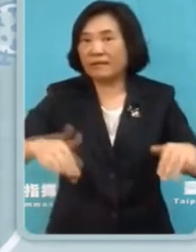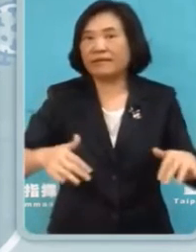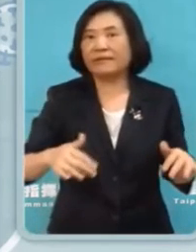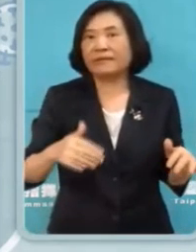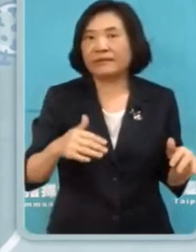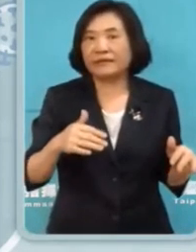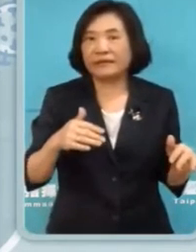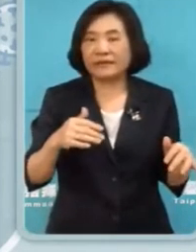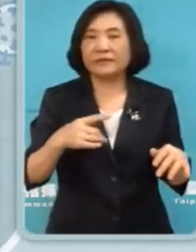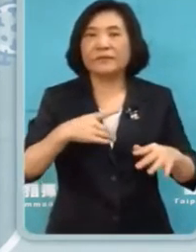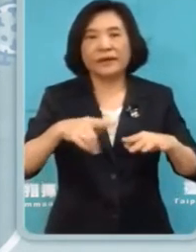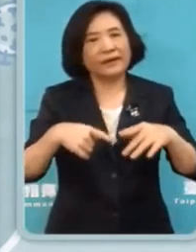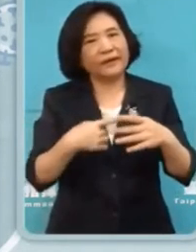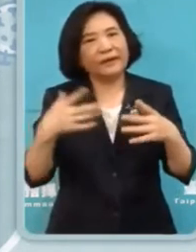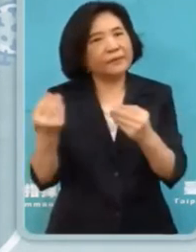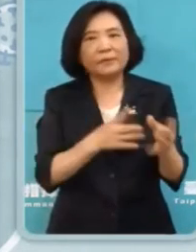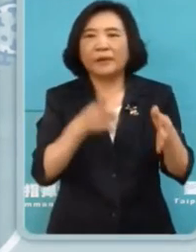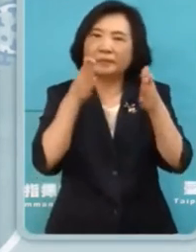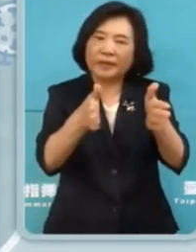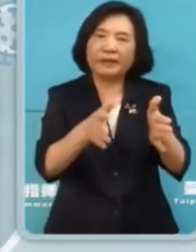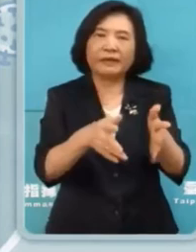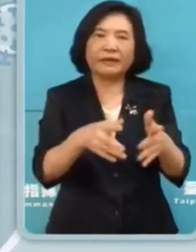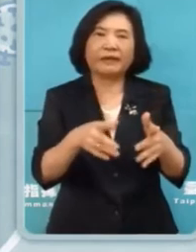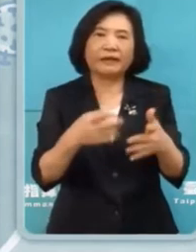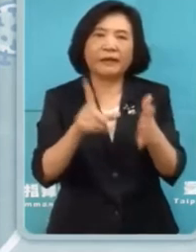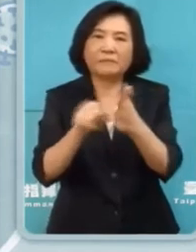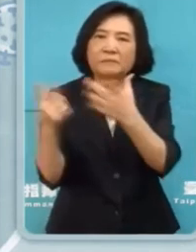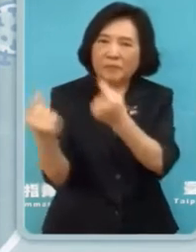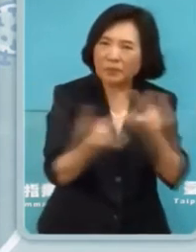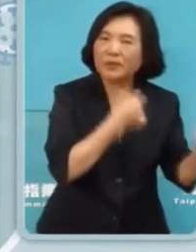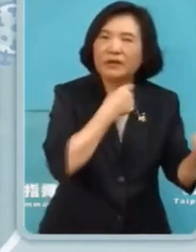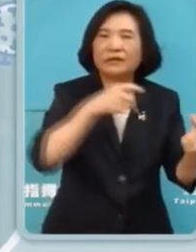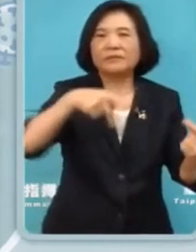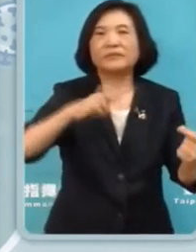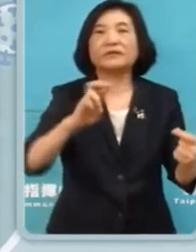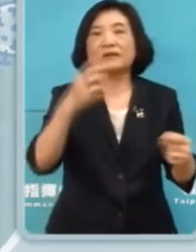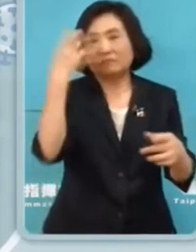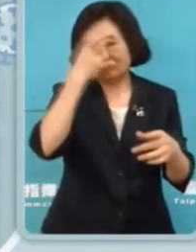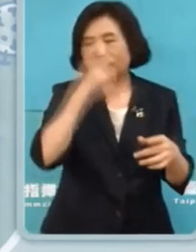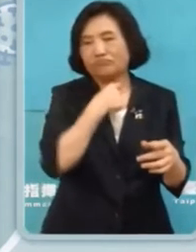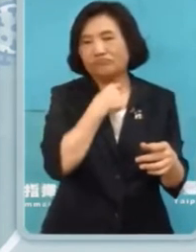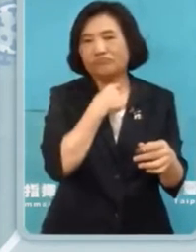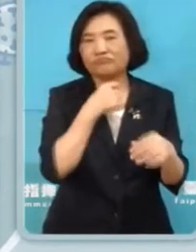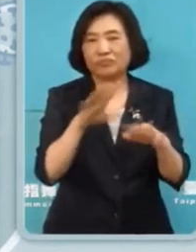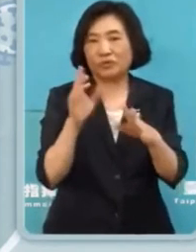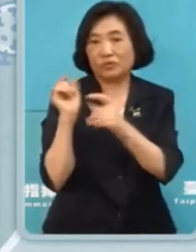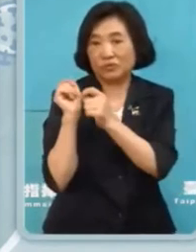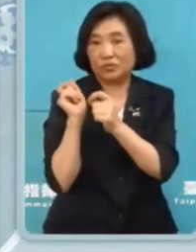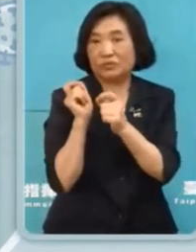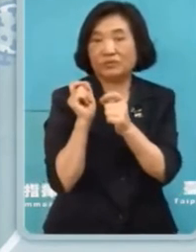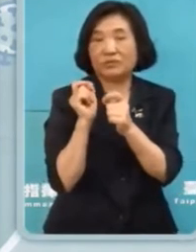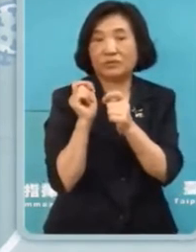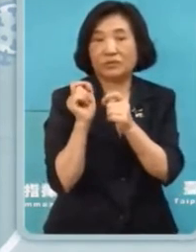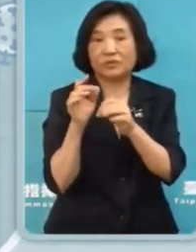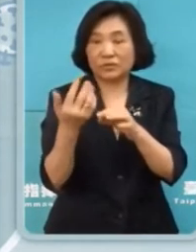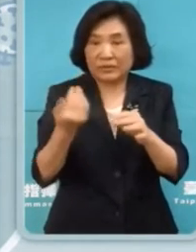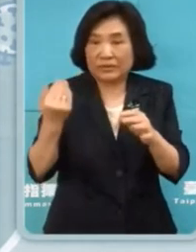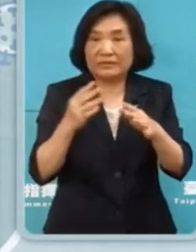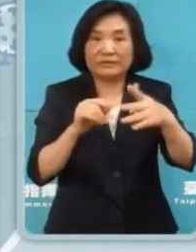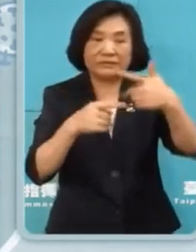道我们知道定期的做 PCR 的检查，所以这几天必须要有7月1号以后的 PCR 证